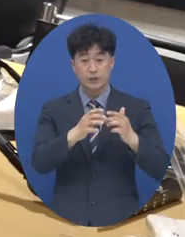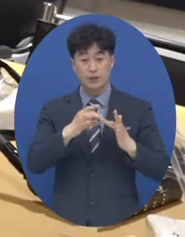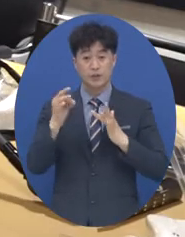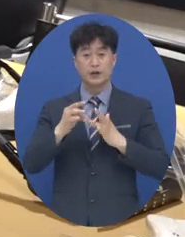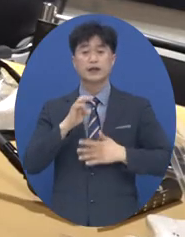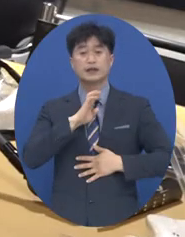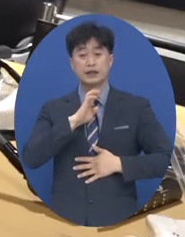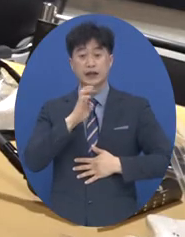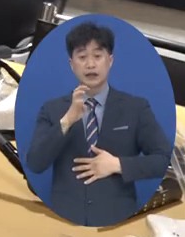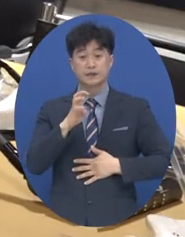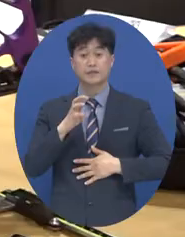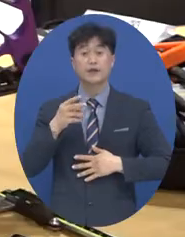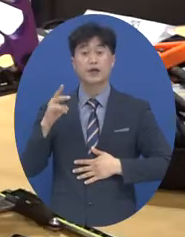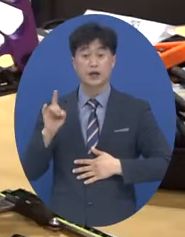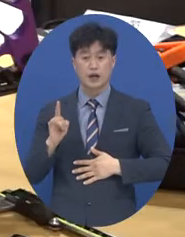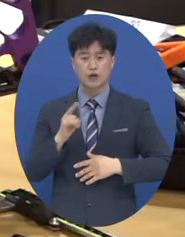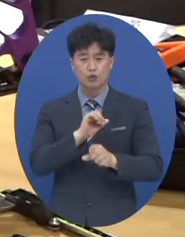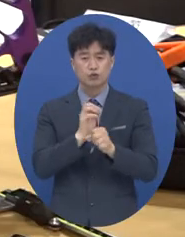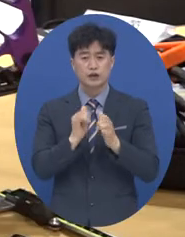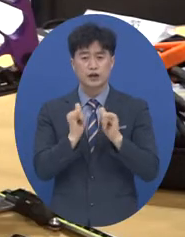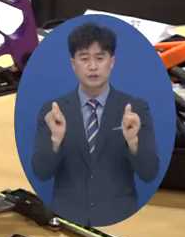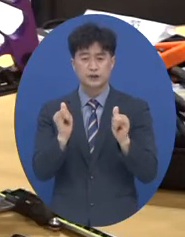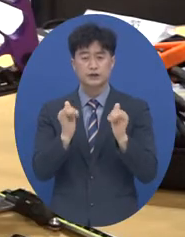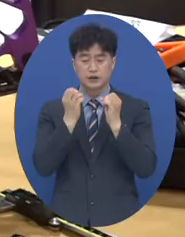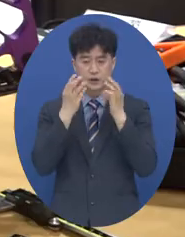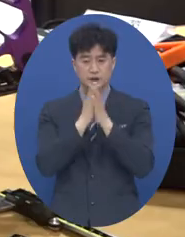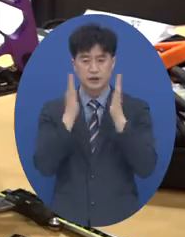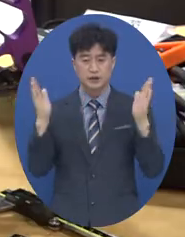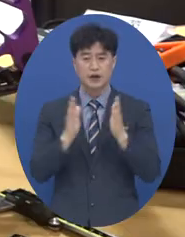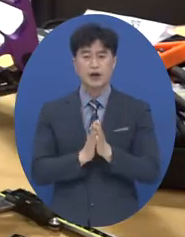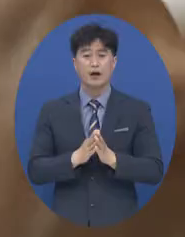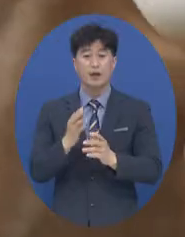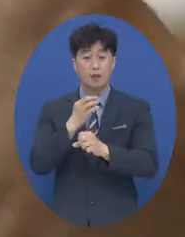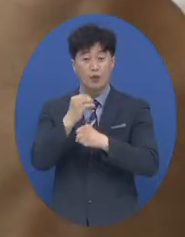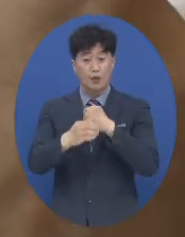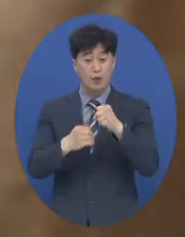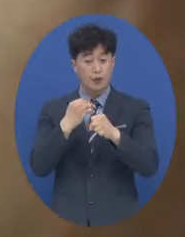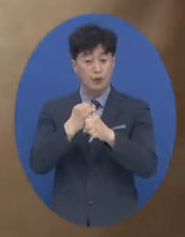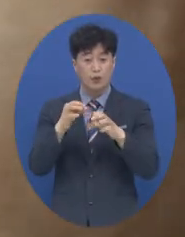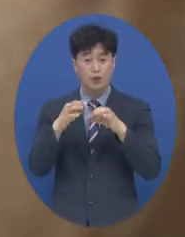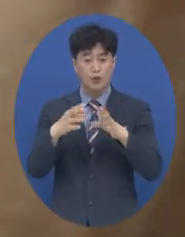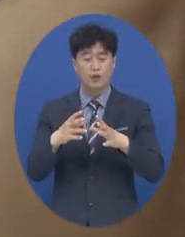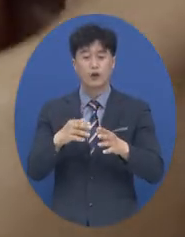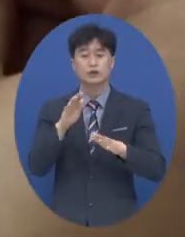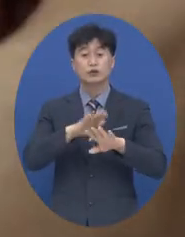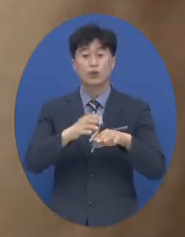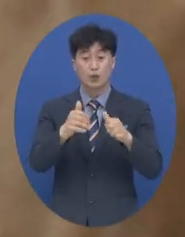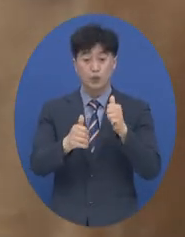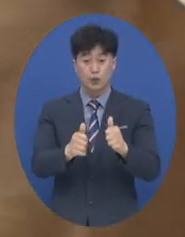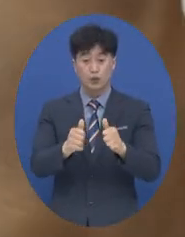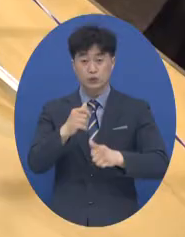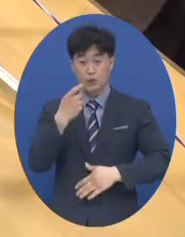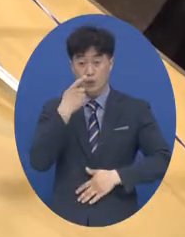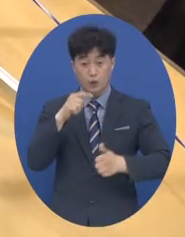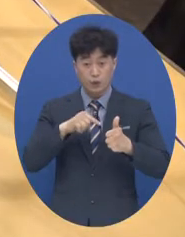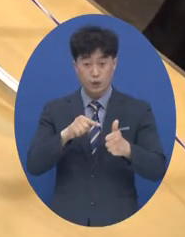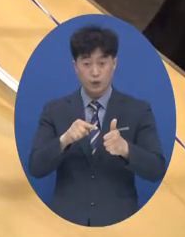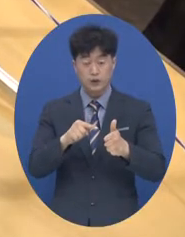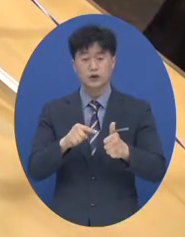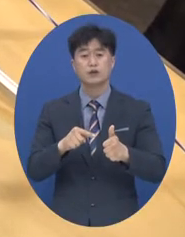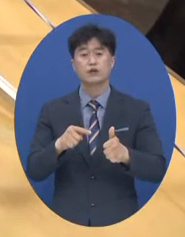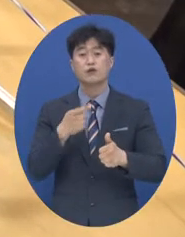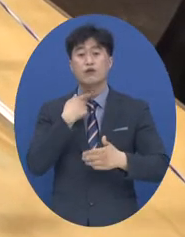선발돼 40대의 연구자로서의 세기를 걷습니다. 몇십 년간 선수와 코치 등으로 쌓아온 탄탄한 현장